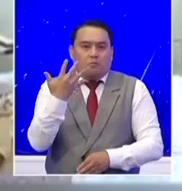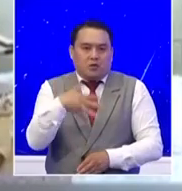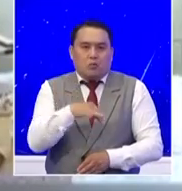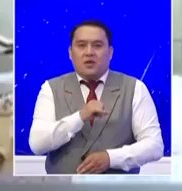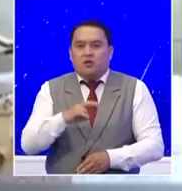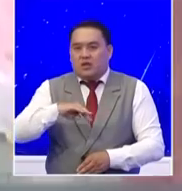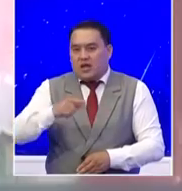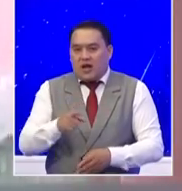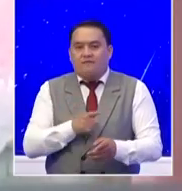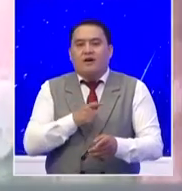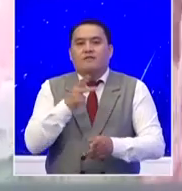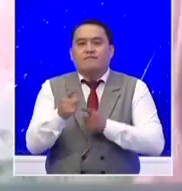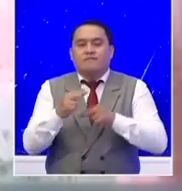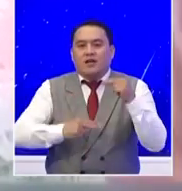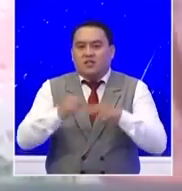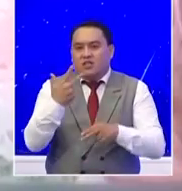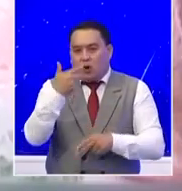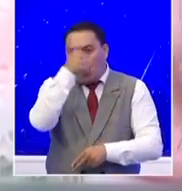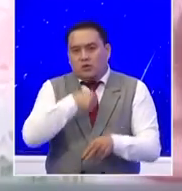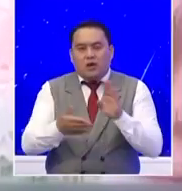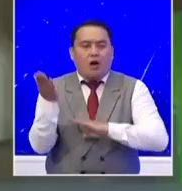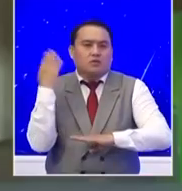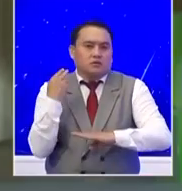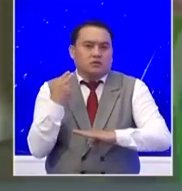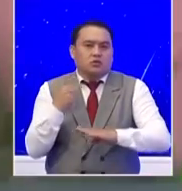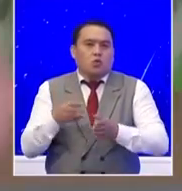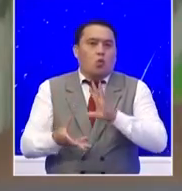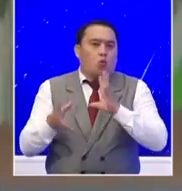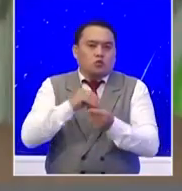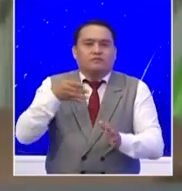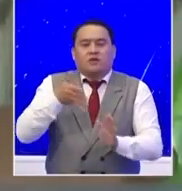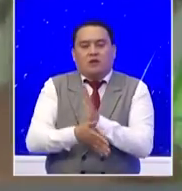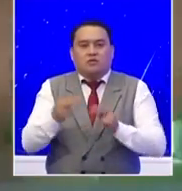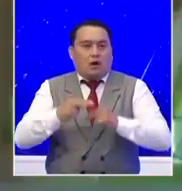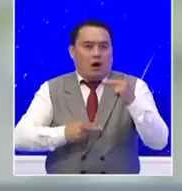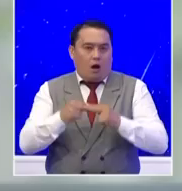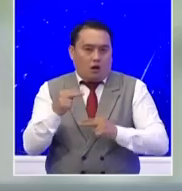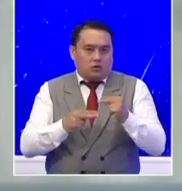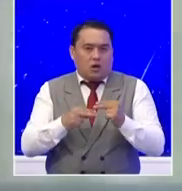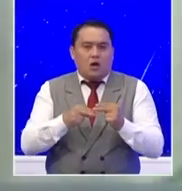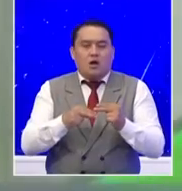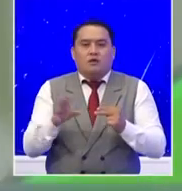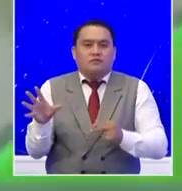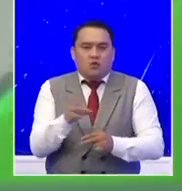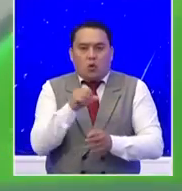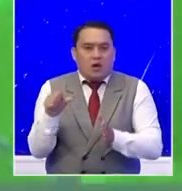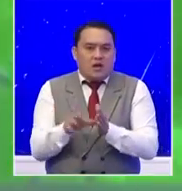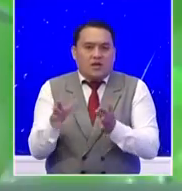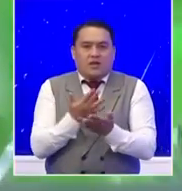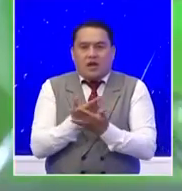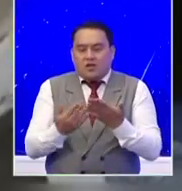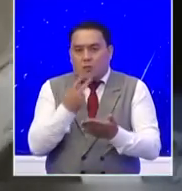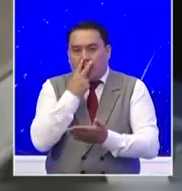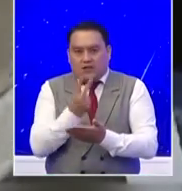450 миллионов тенге возвели 3 года назад. Тариф сложился с учетом затрат на строительство, амортизацию, электроэнергию и ряд